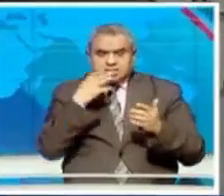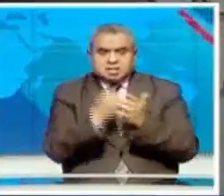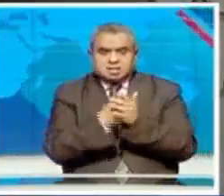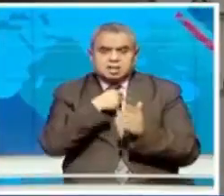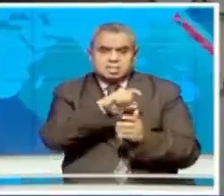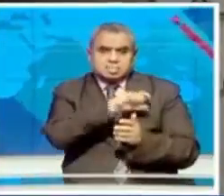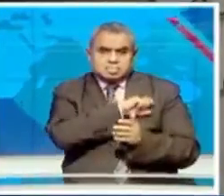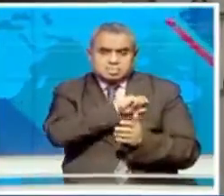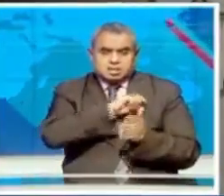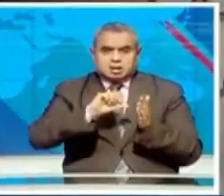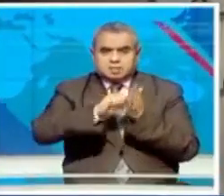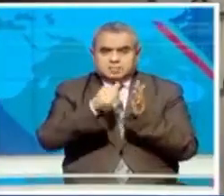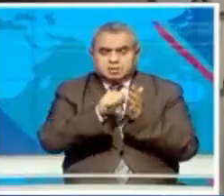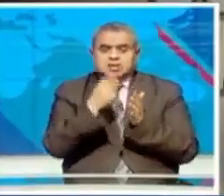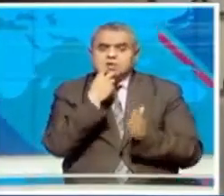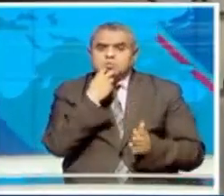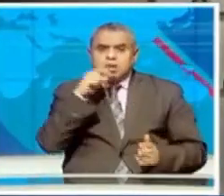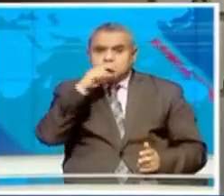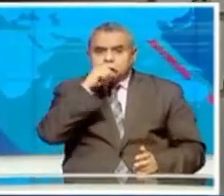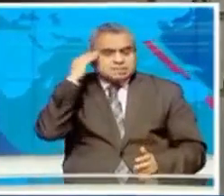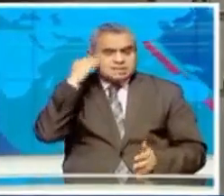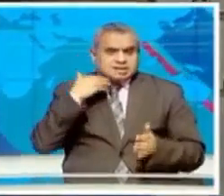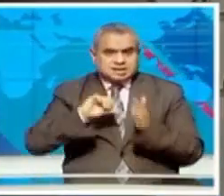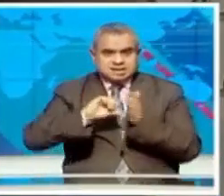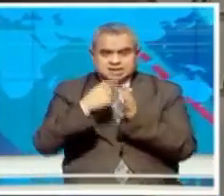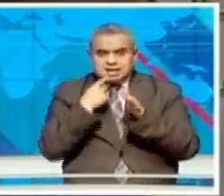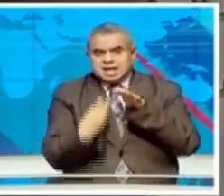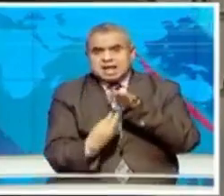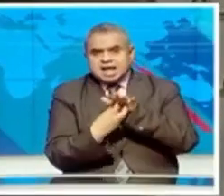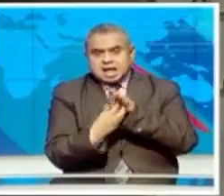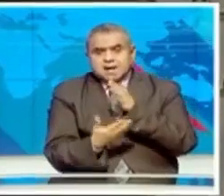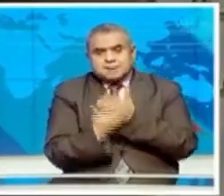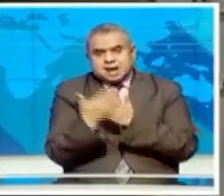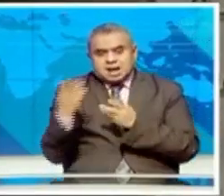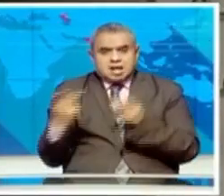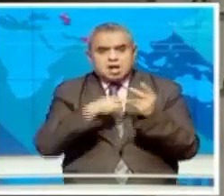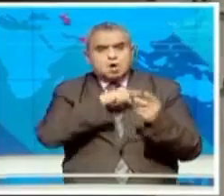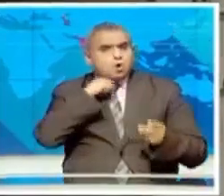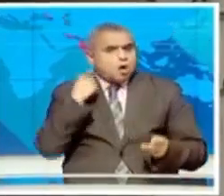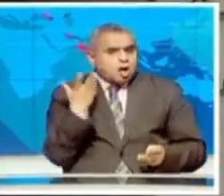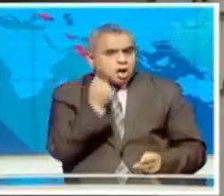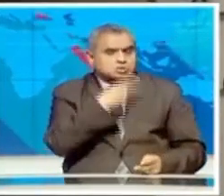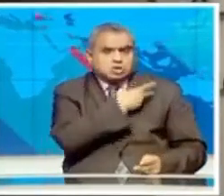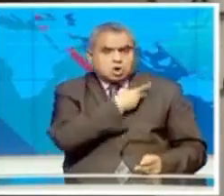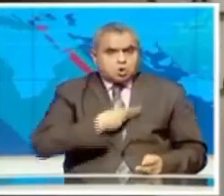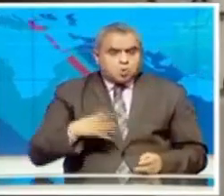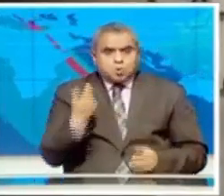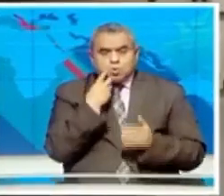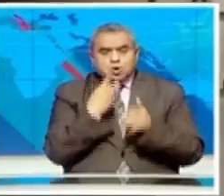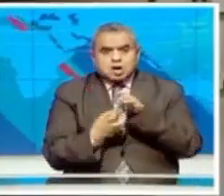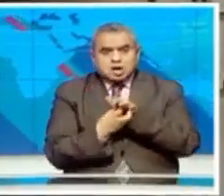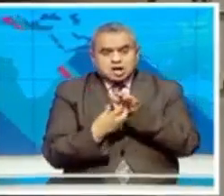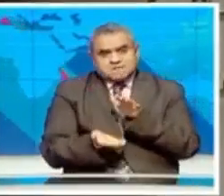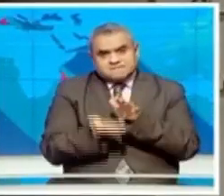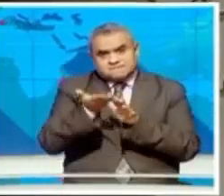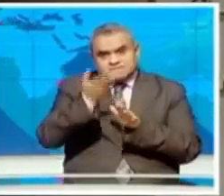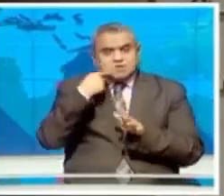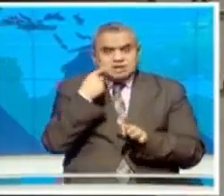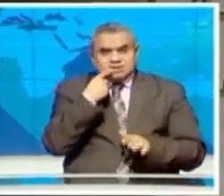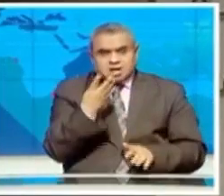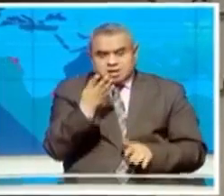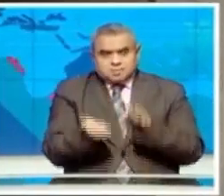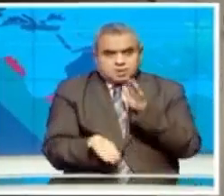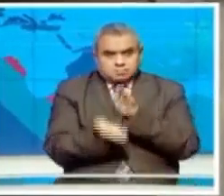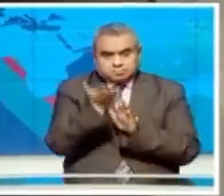من الطلبة الذكور والإناث خريجي الجامعات الحكومية والخاصة الحاصلين على البكالوريوس والليسانس